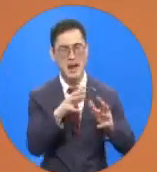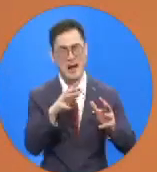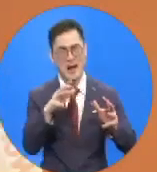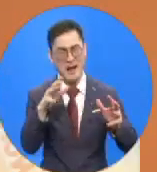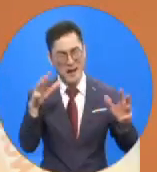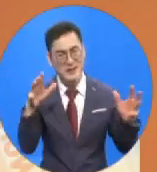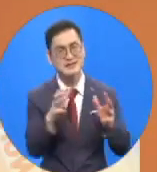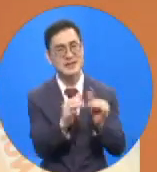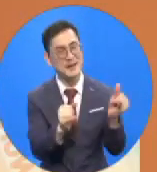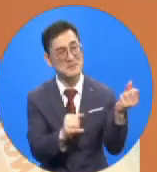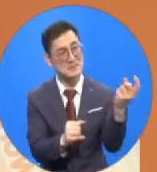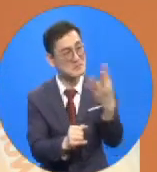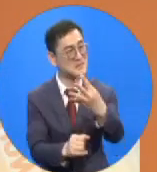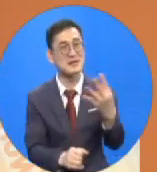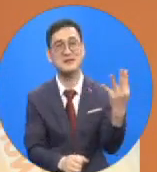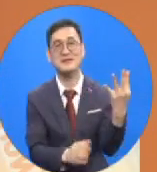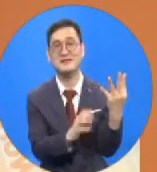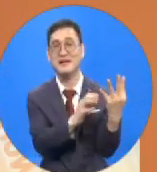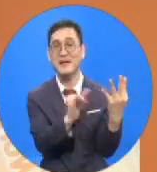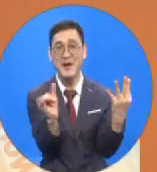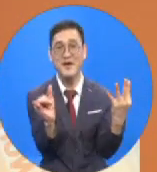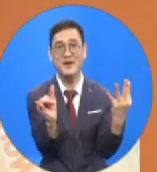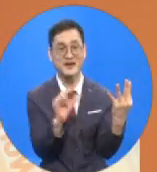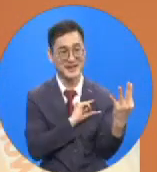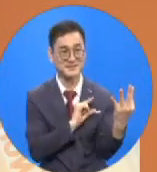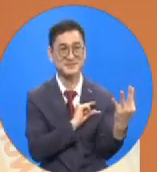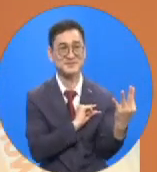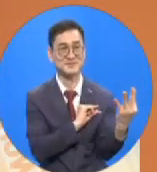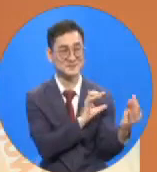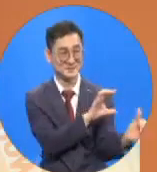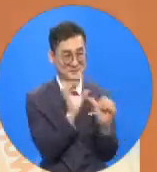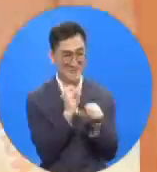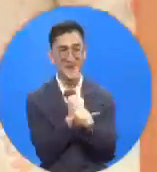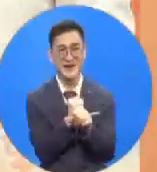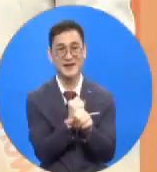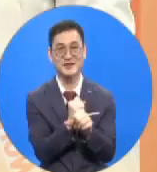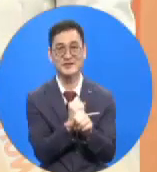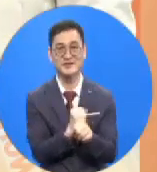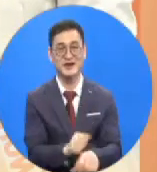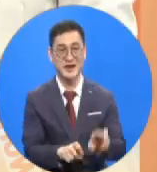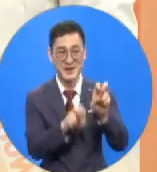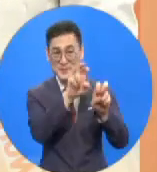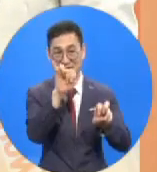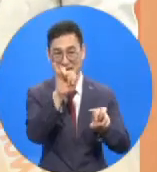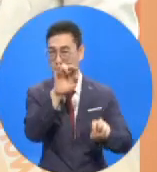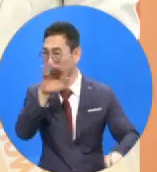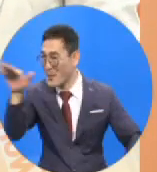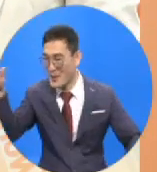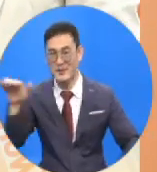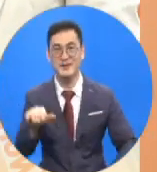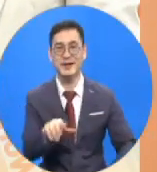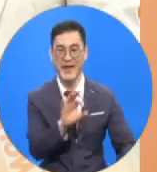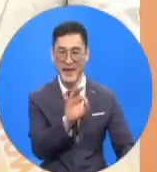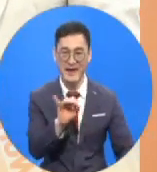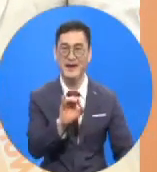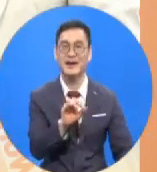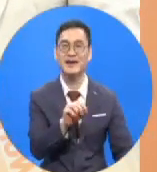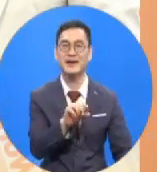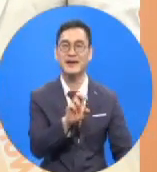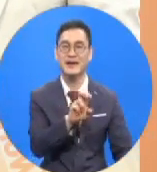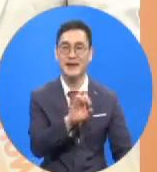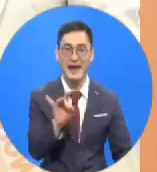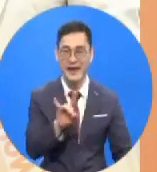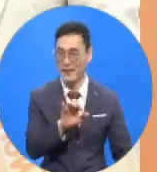찝어서 어디에 운율을 마친 거고 또 어떻게 보면 맞이 이앤씨 같은 그런 네 그런 되는데 이 이행을 굉장히